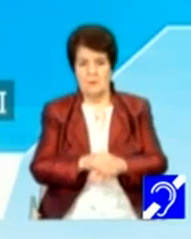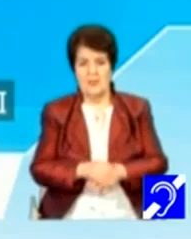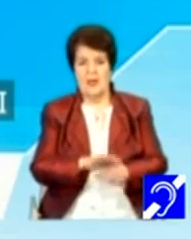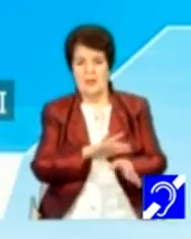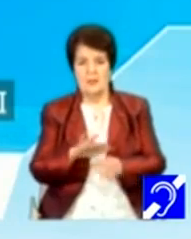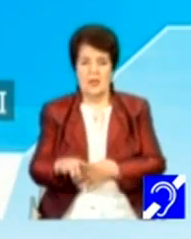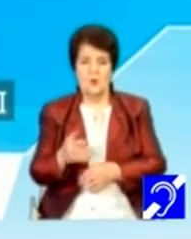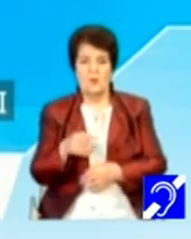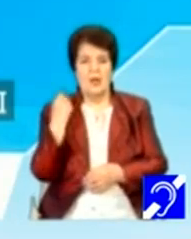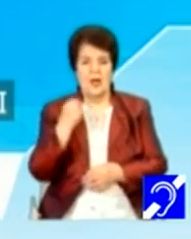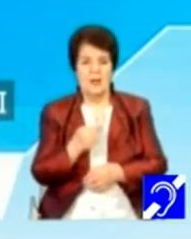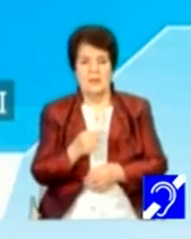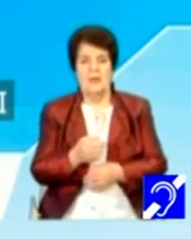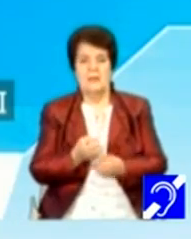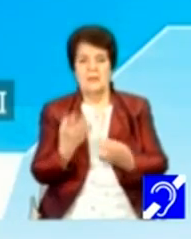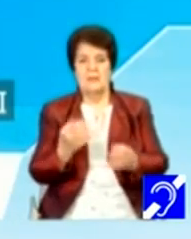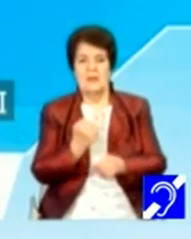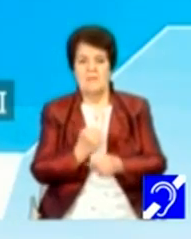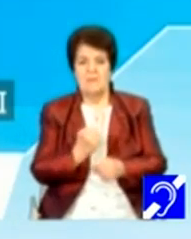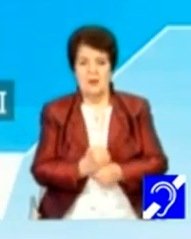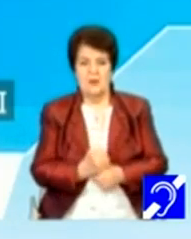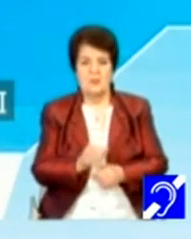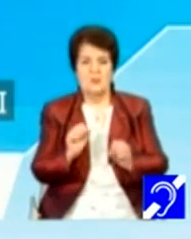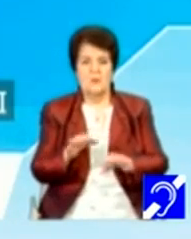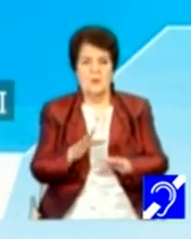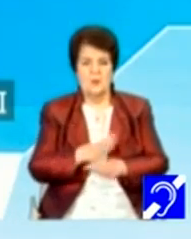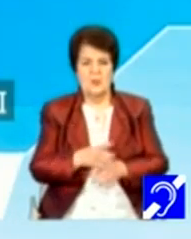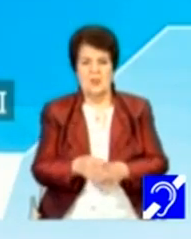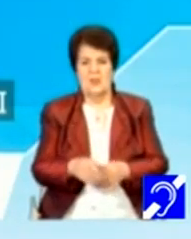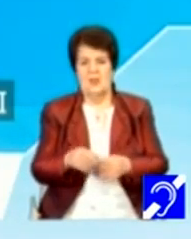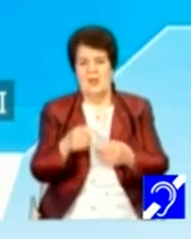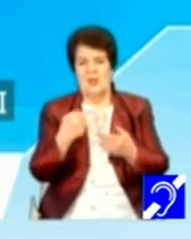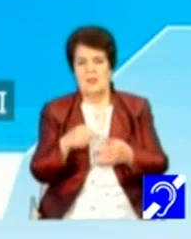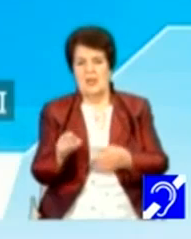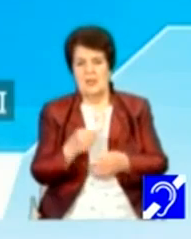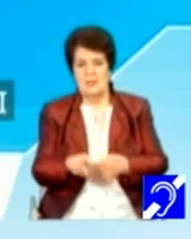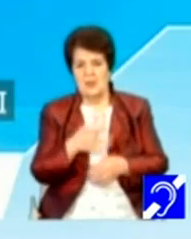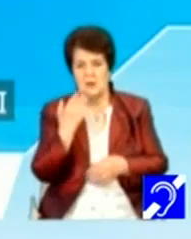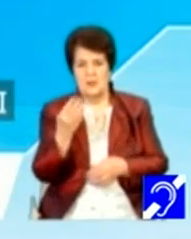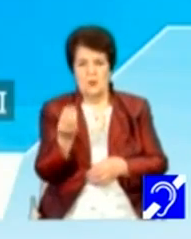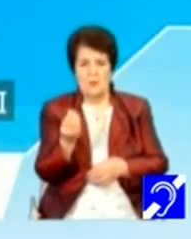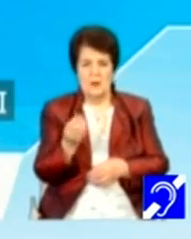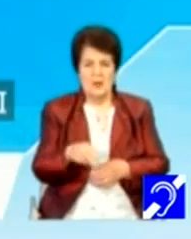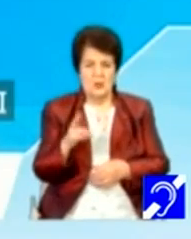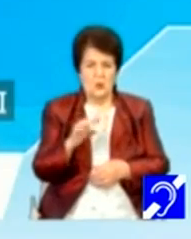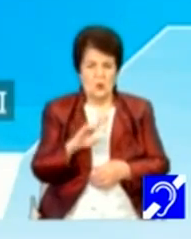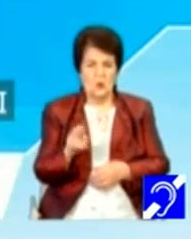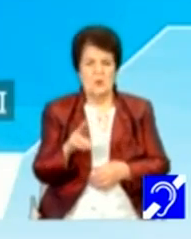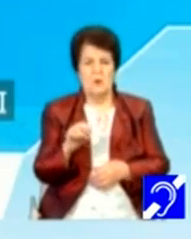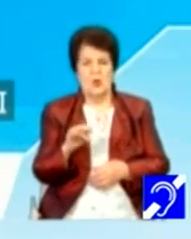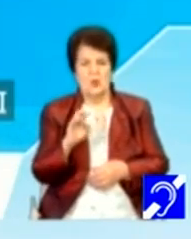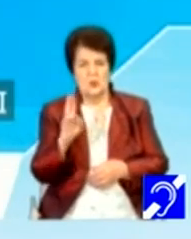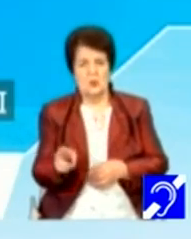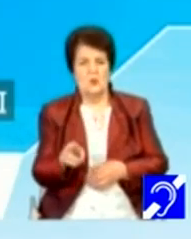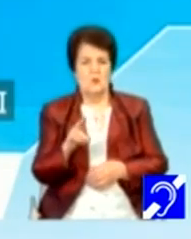deja ani de zile în care noi facem același lucru. Am fi putut trăda cauza de zeci de ori pentru banii lui Dodon, pentru banii lui Plahotniuc, pentru